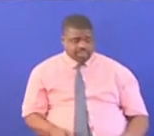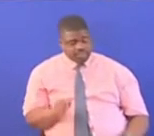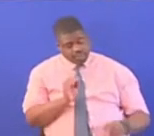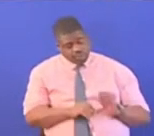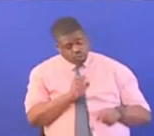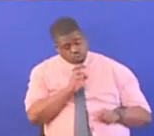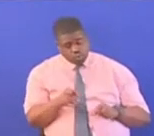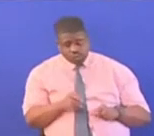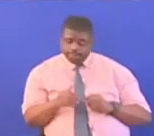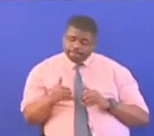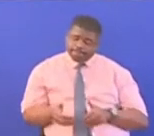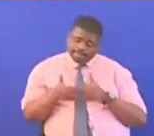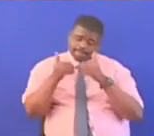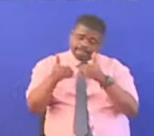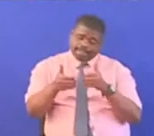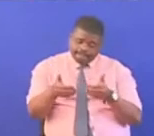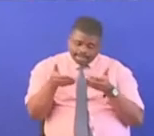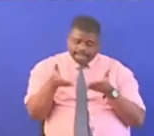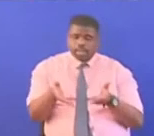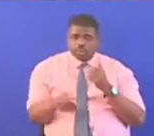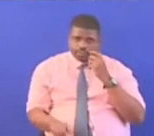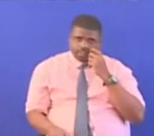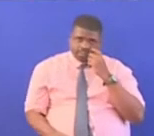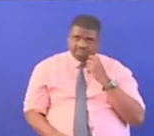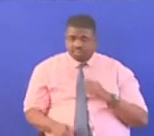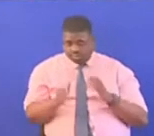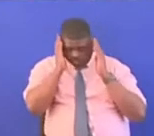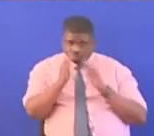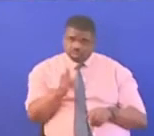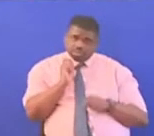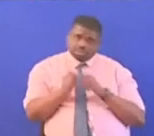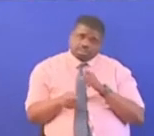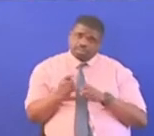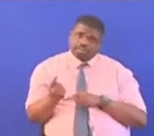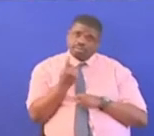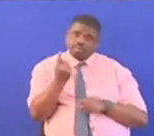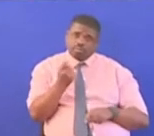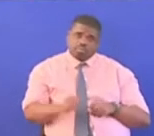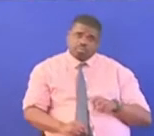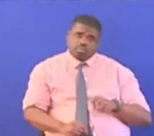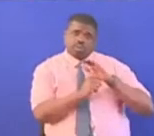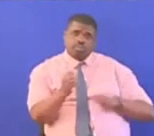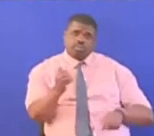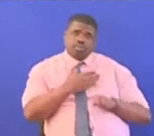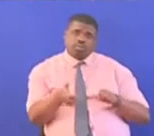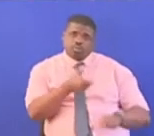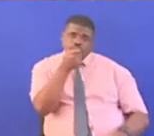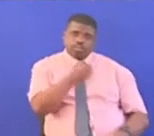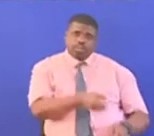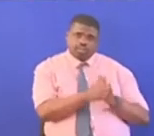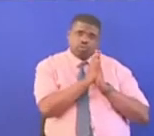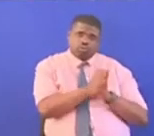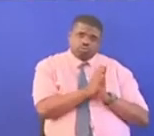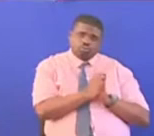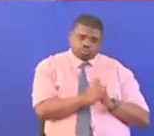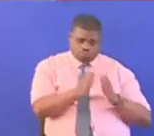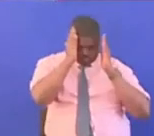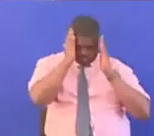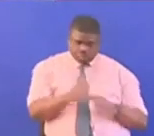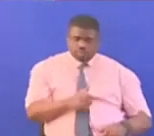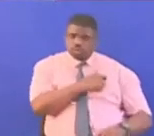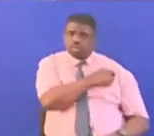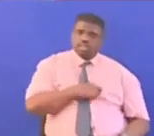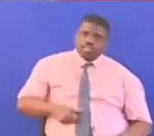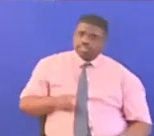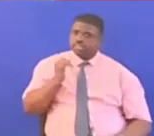hoja zilizoko mbele yetu leo. Mheshimiwa Spika, kwa pekee kabisa nami niungane na wenzangu kumpongeza na kumshukuru sana Mheshimiwa Rais